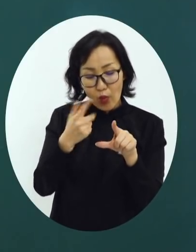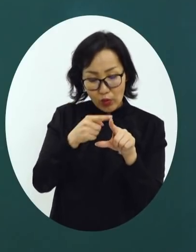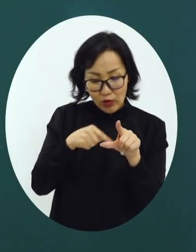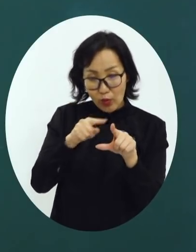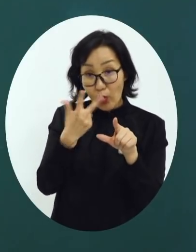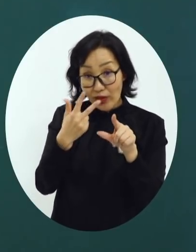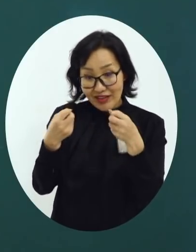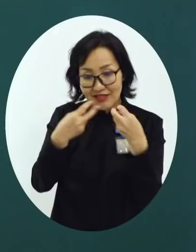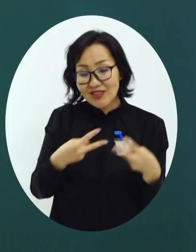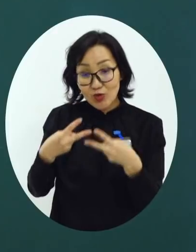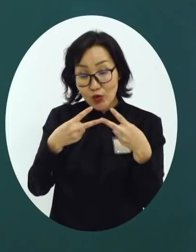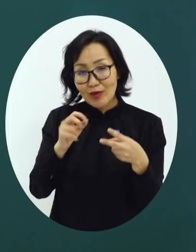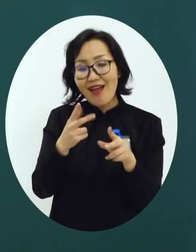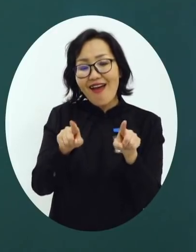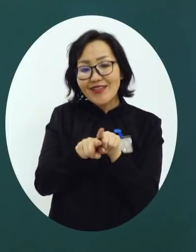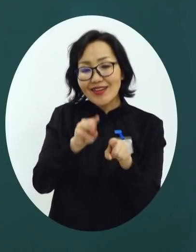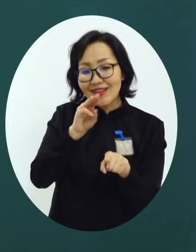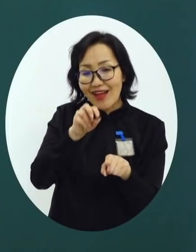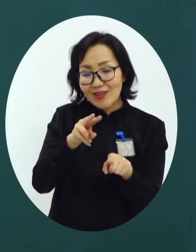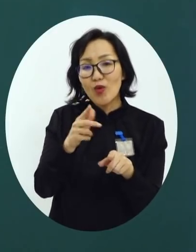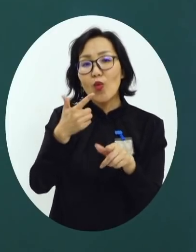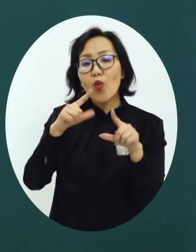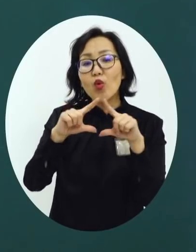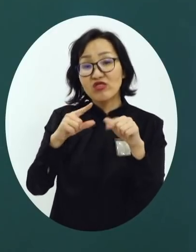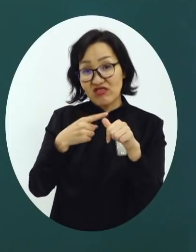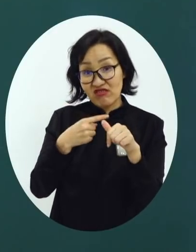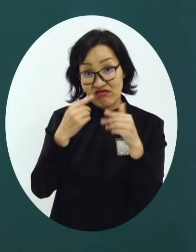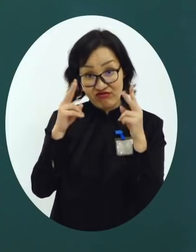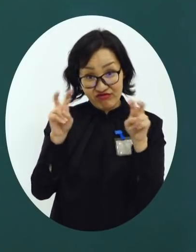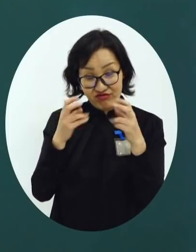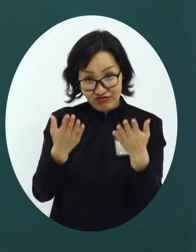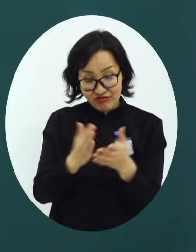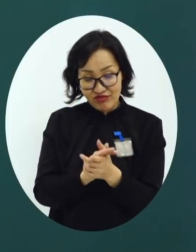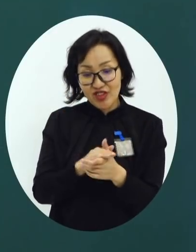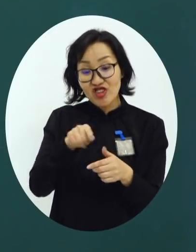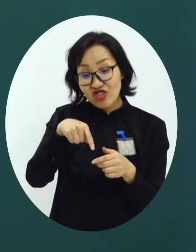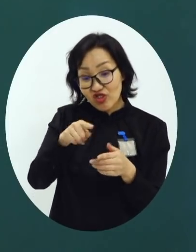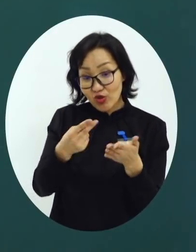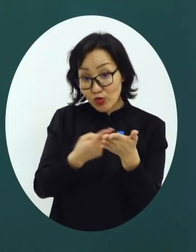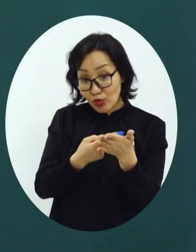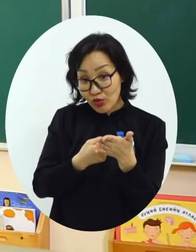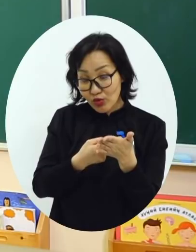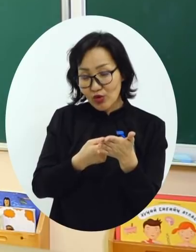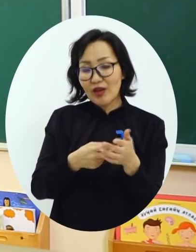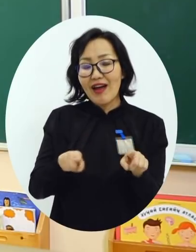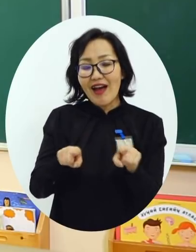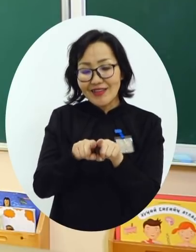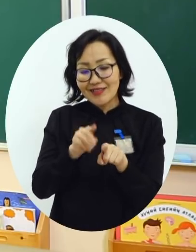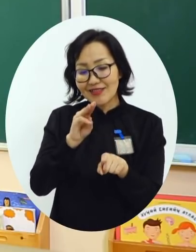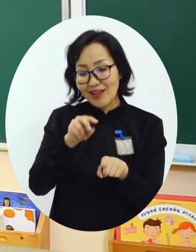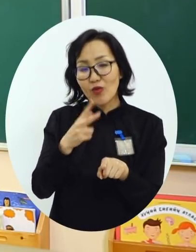гурвуулаа тэнцүү байх. Ижил хэмжээтэй байх нь. Чи зураад бүгд ижилхэн байх юм бол чиний зурсан гурвалжин адил